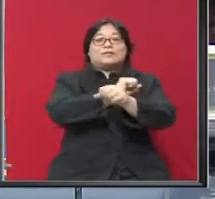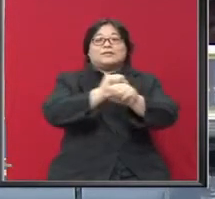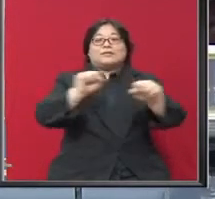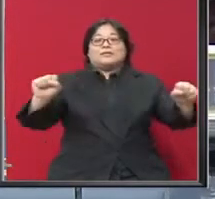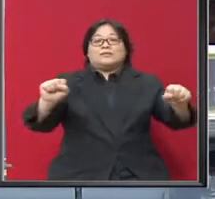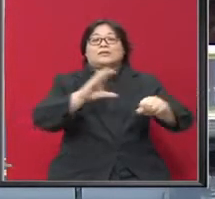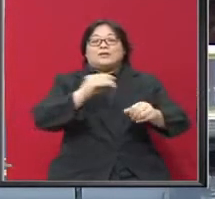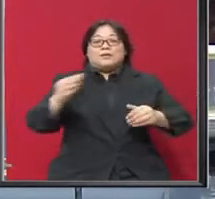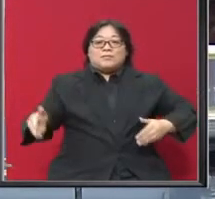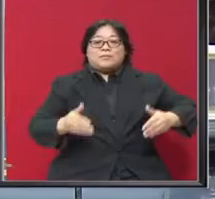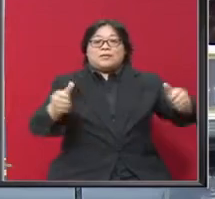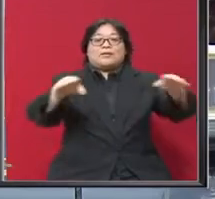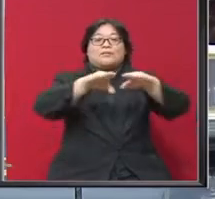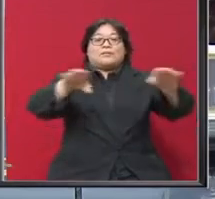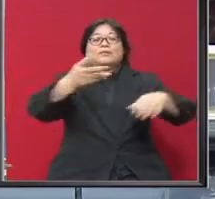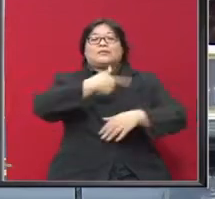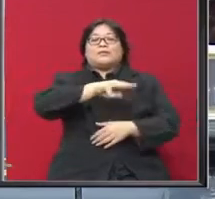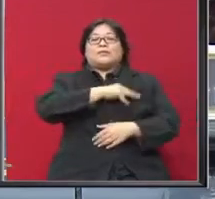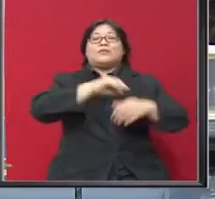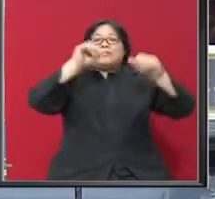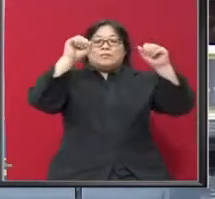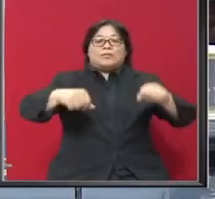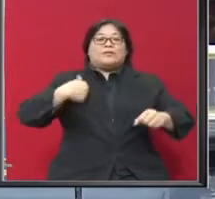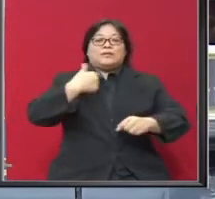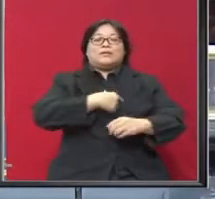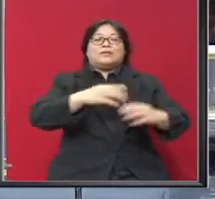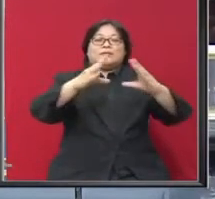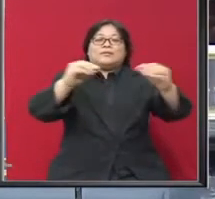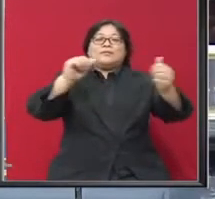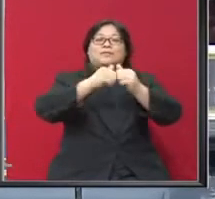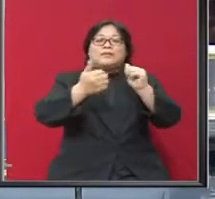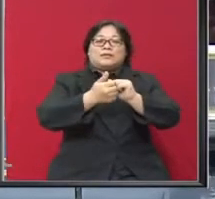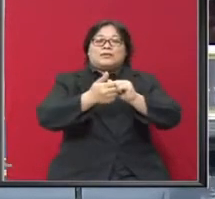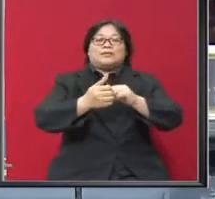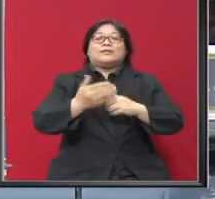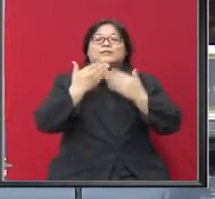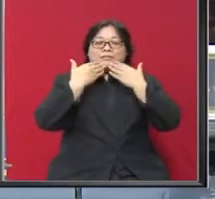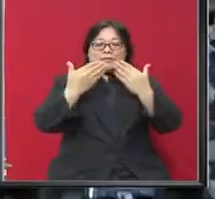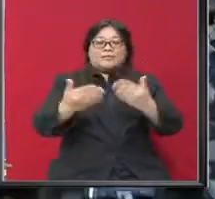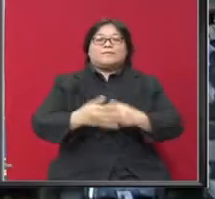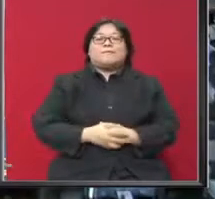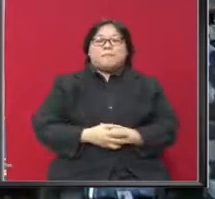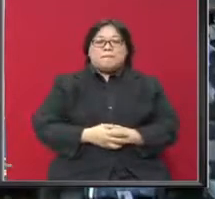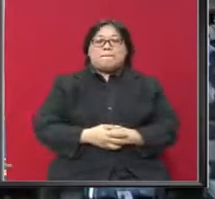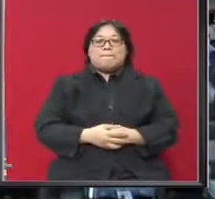sediakan dan perancangan Deepika Kementerian agar dapat kita atasi masalah dipakai kaliampo masih masih ada